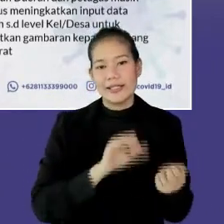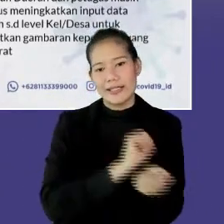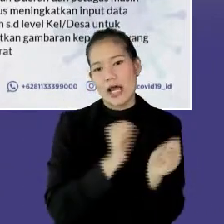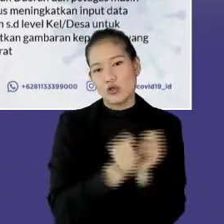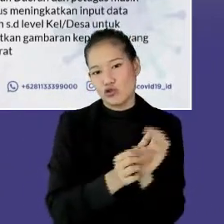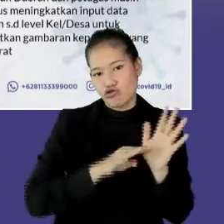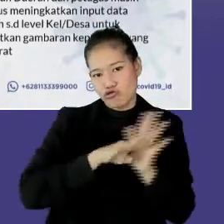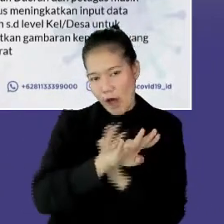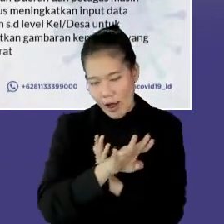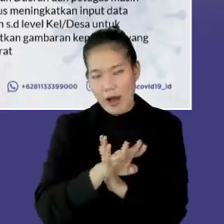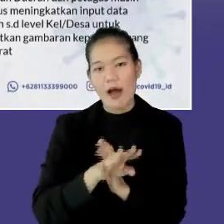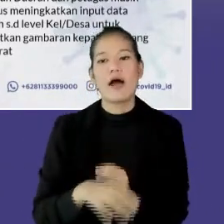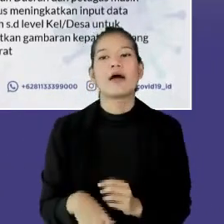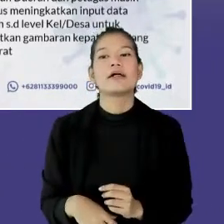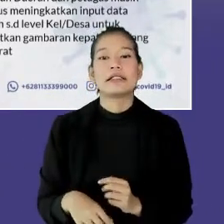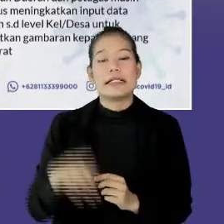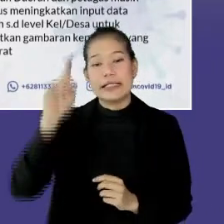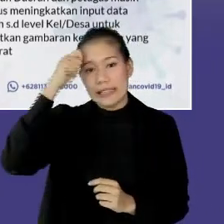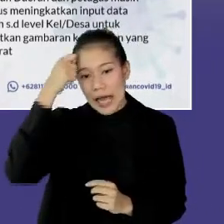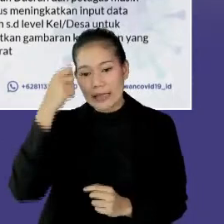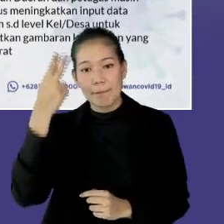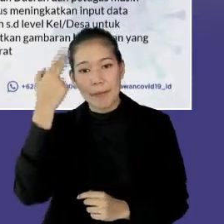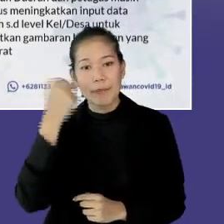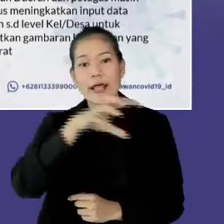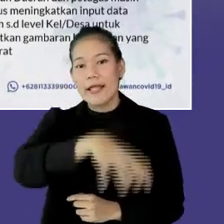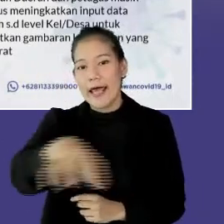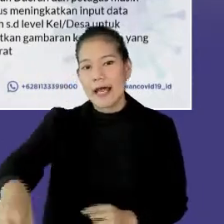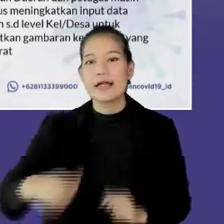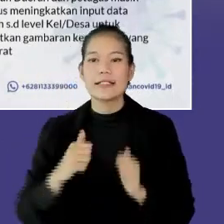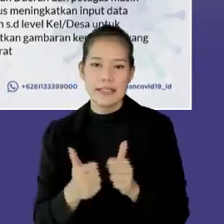daerah-daerah luar Pulau Jawa. Jangan lupa pemerintah daerah